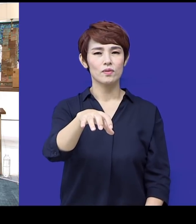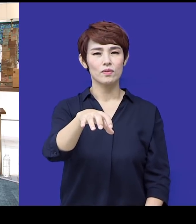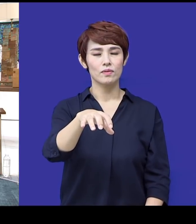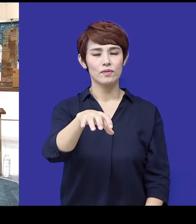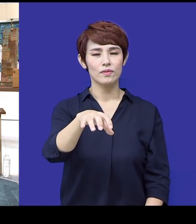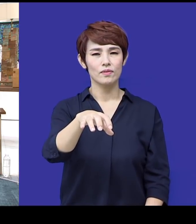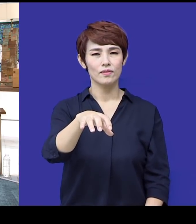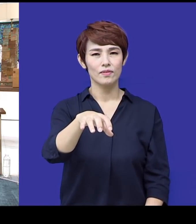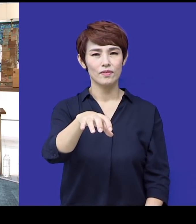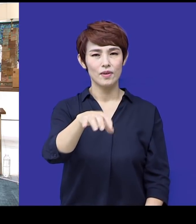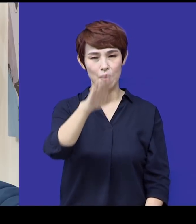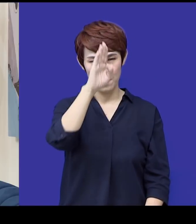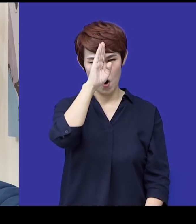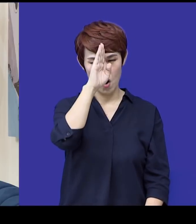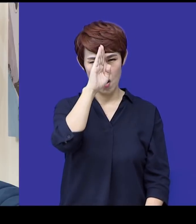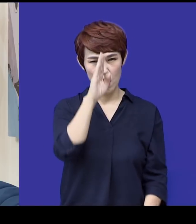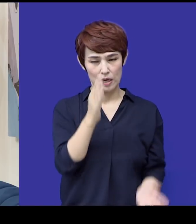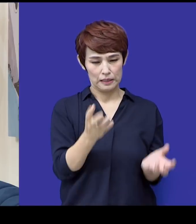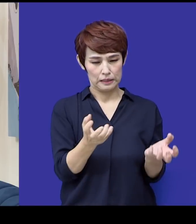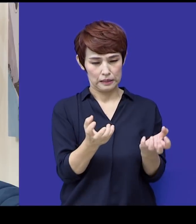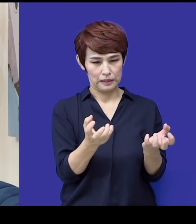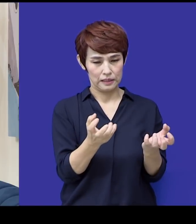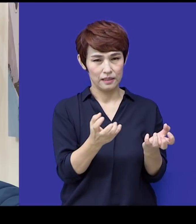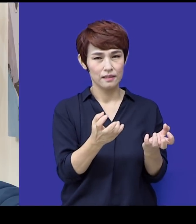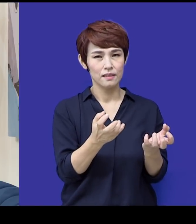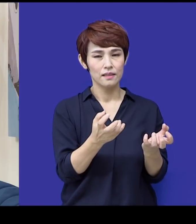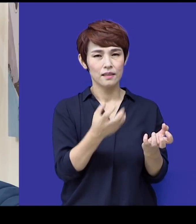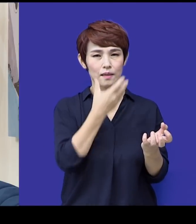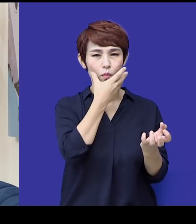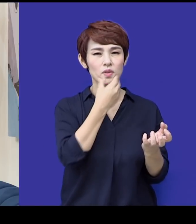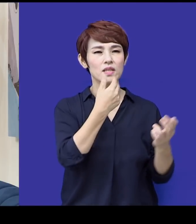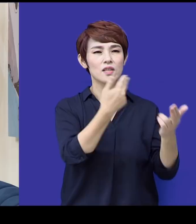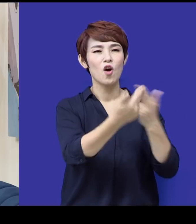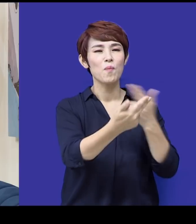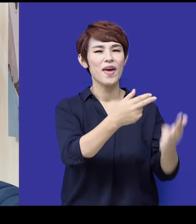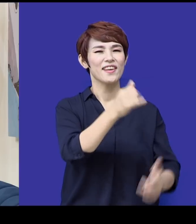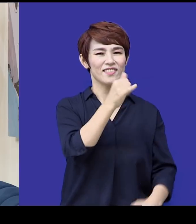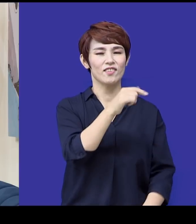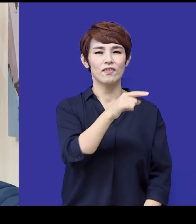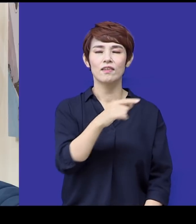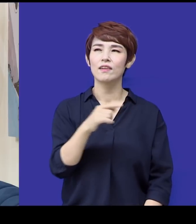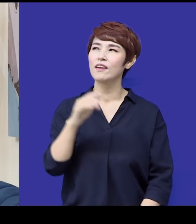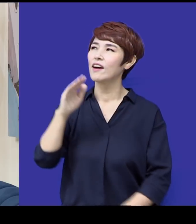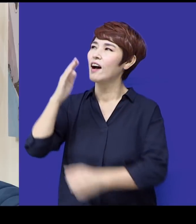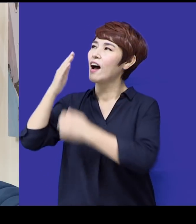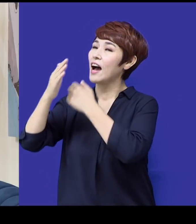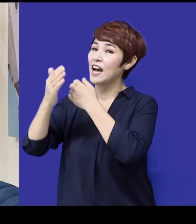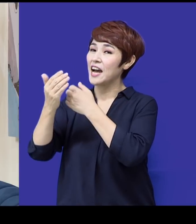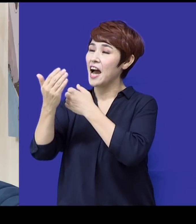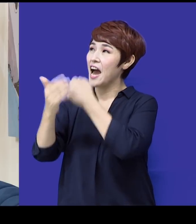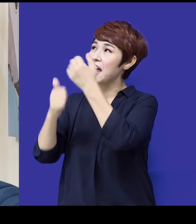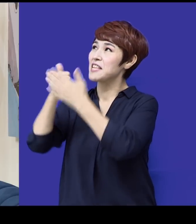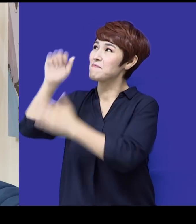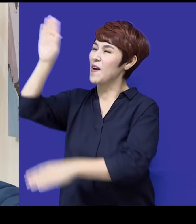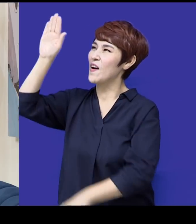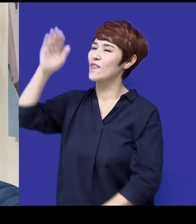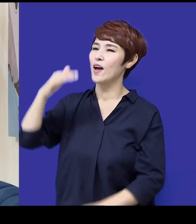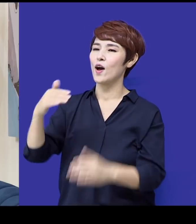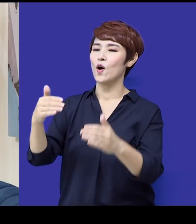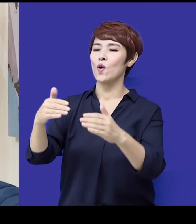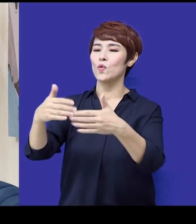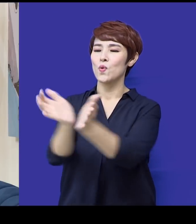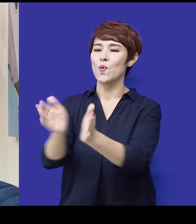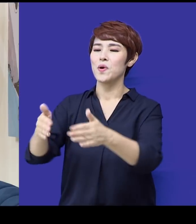한국한센복지협회도 있고 그랬어요. 그래서 배치 받기 전날 하나님 앞에 하나님 도립병원